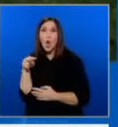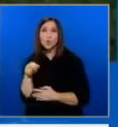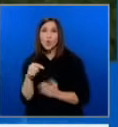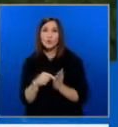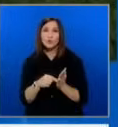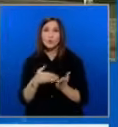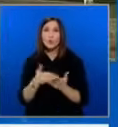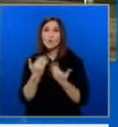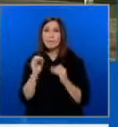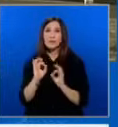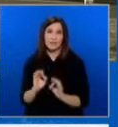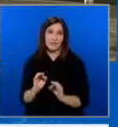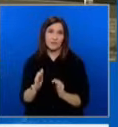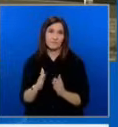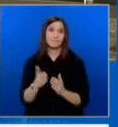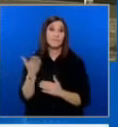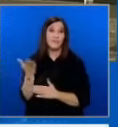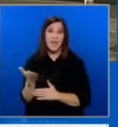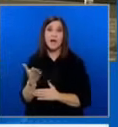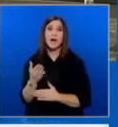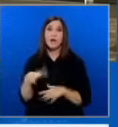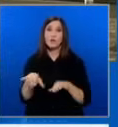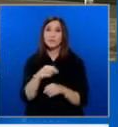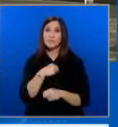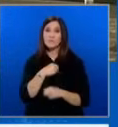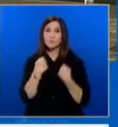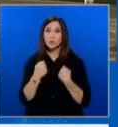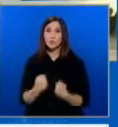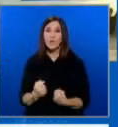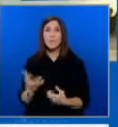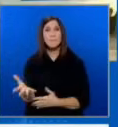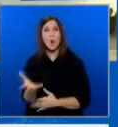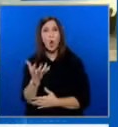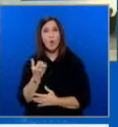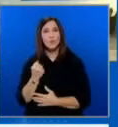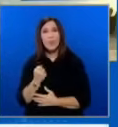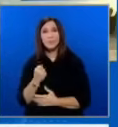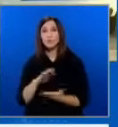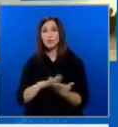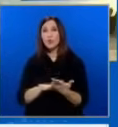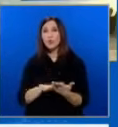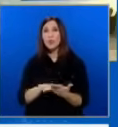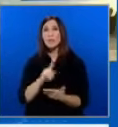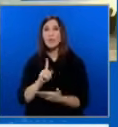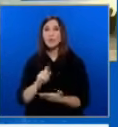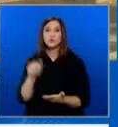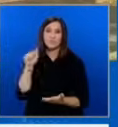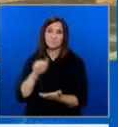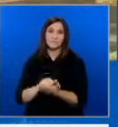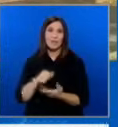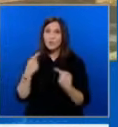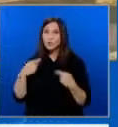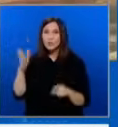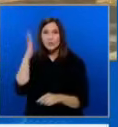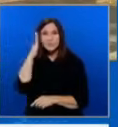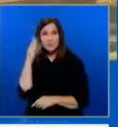няма такива в нея. А и властите изпитват затруднение при отнемането на на документи, които са издадени от други